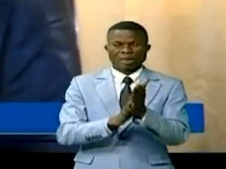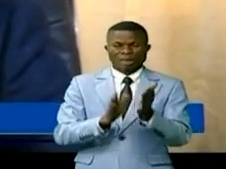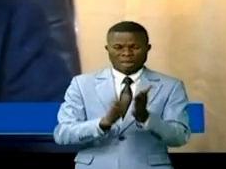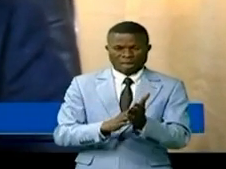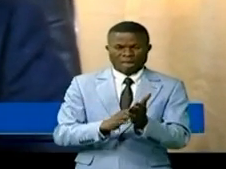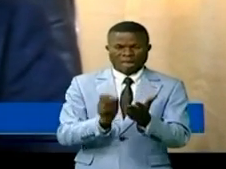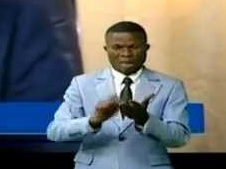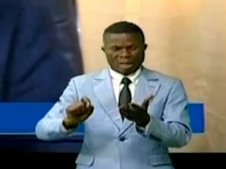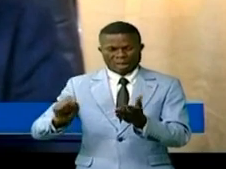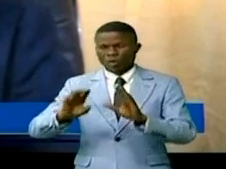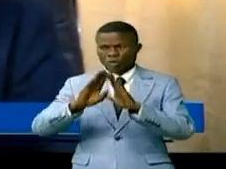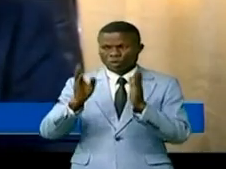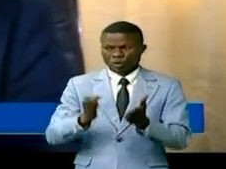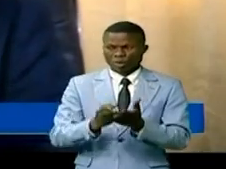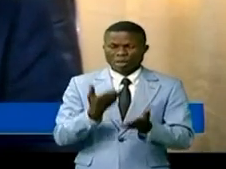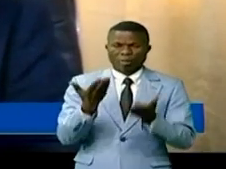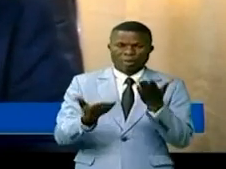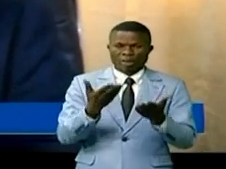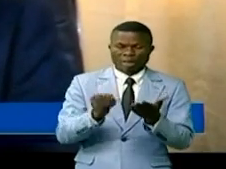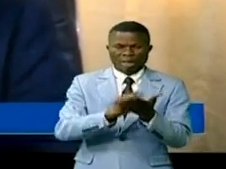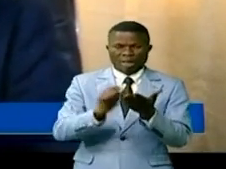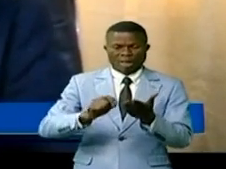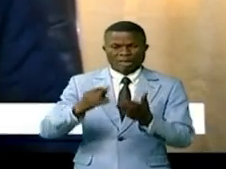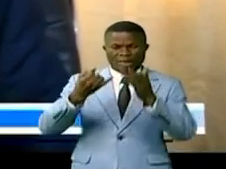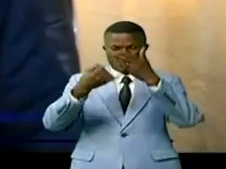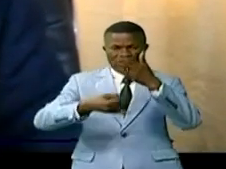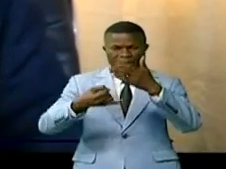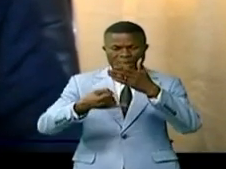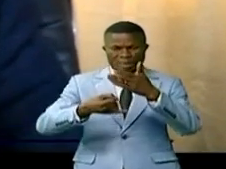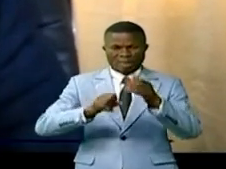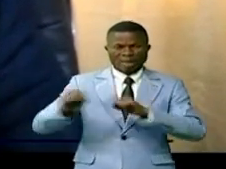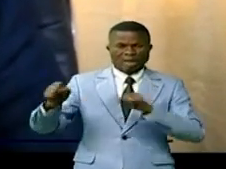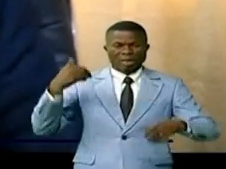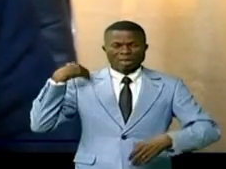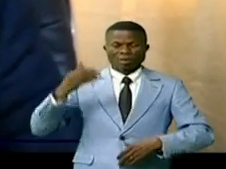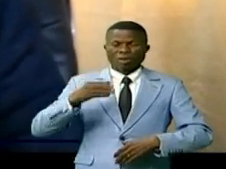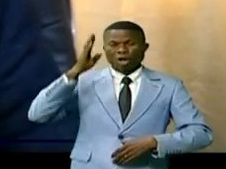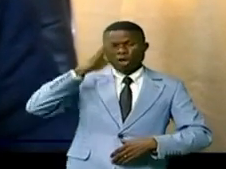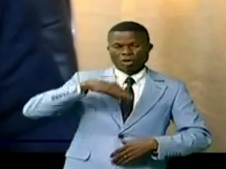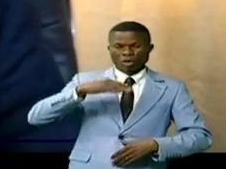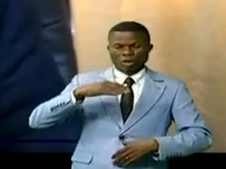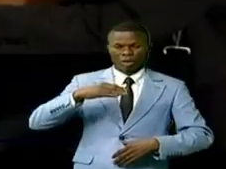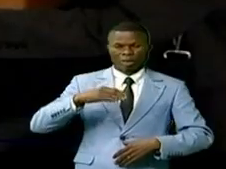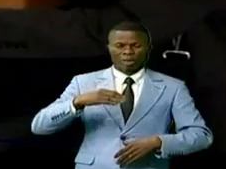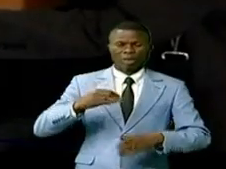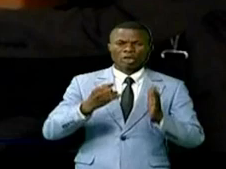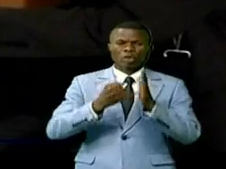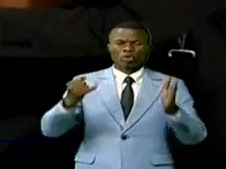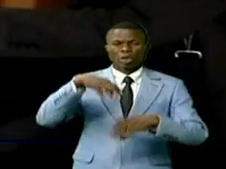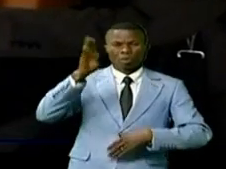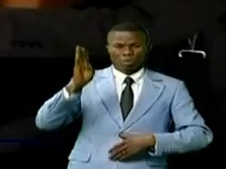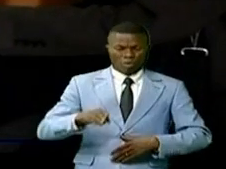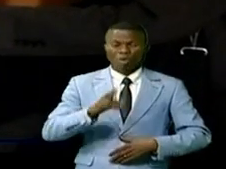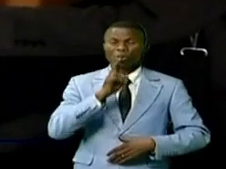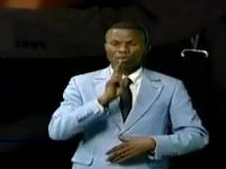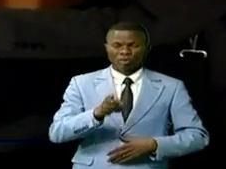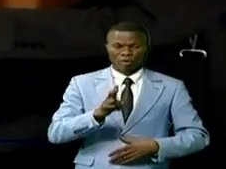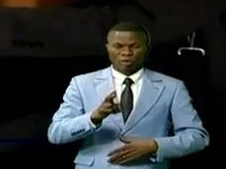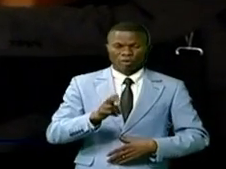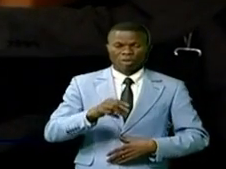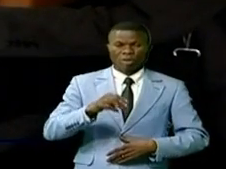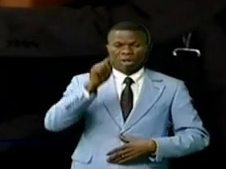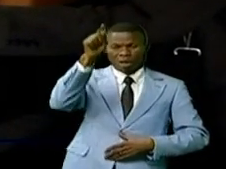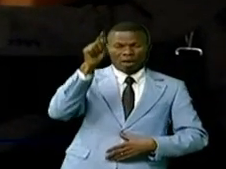par exemple, ou à la classe terminale, mais à l'examen d'État, il obtient moins de 60%. Parce qu'il est vrai, les